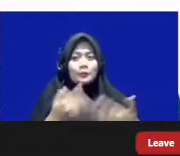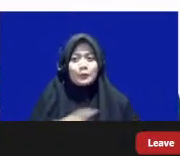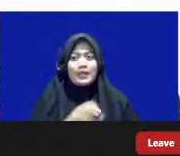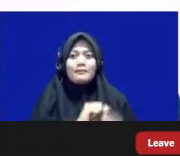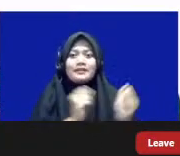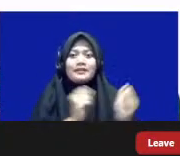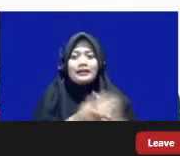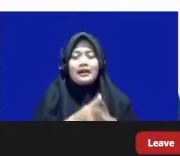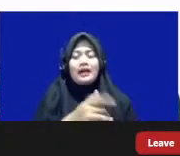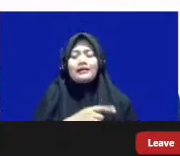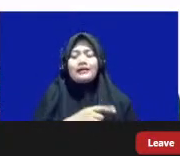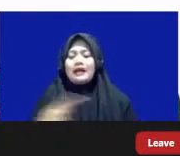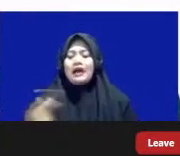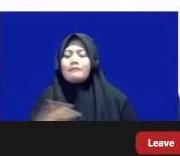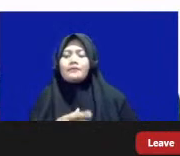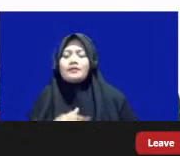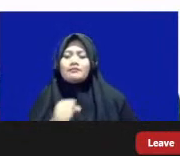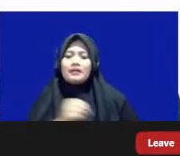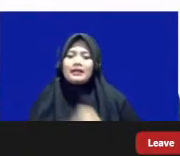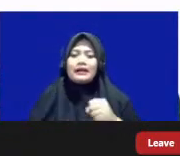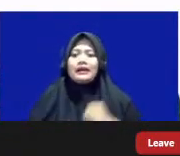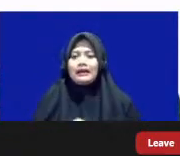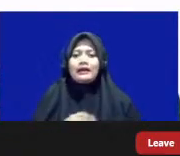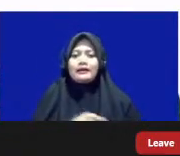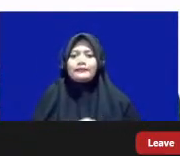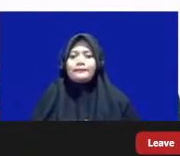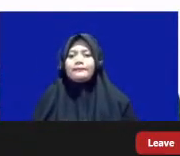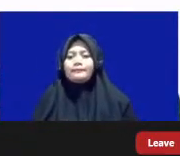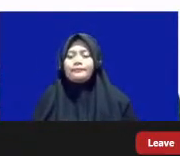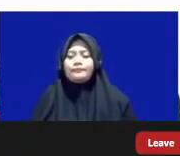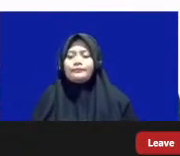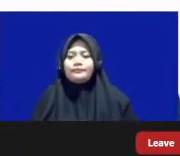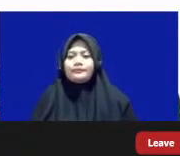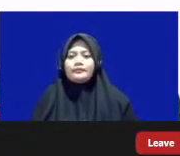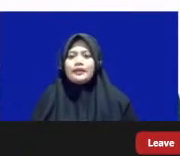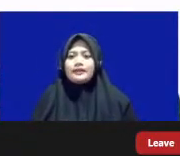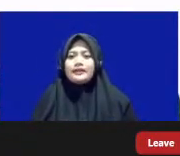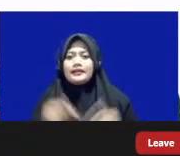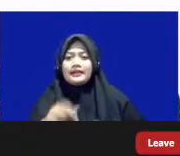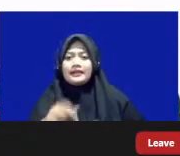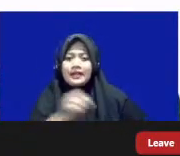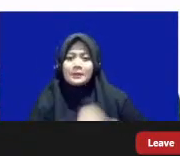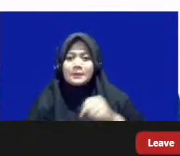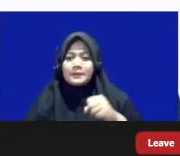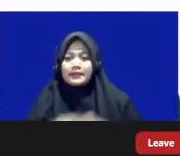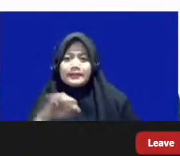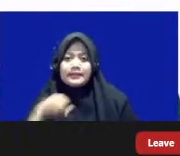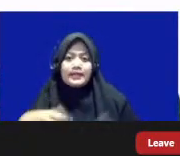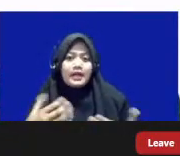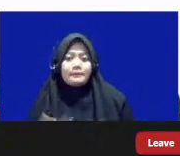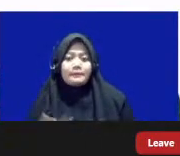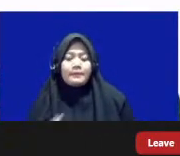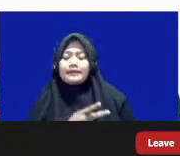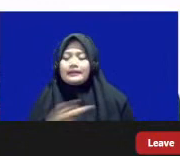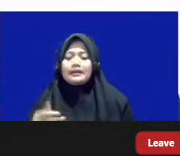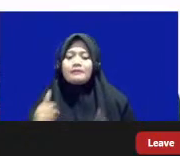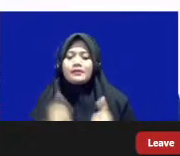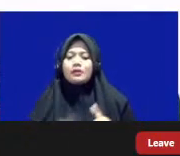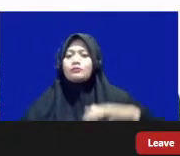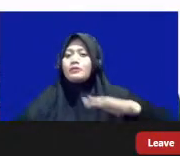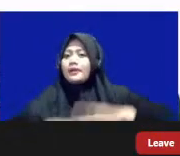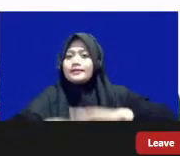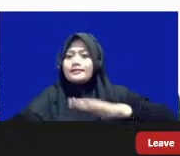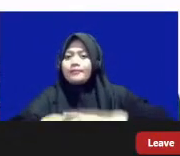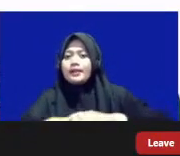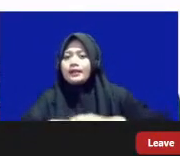dari pra, saat, dan pasca, tidak hanya pada tanggap darurat. Nah, ini yang kami lakukan, sehingga kita bisa mengoptimalkan sampai dengan